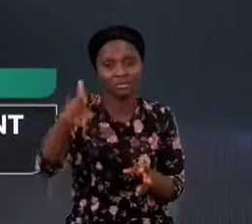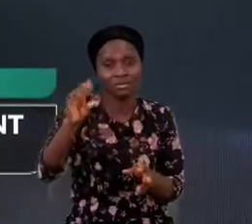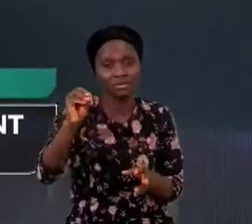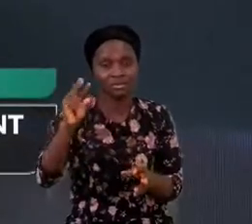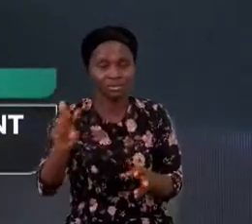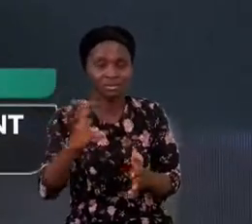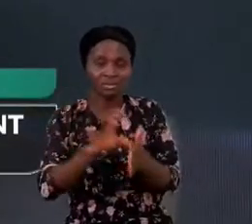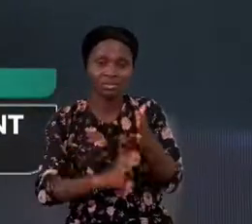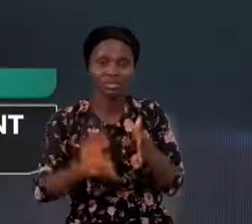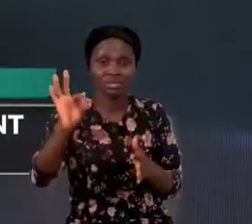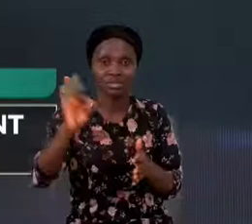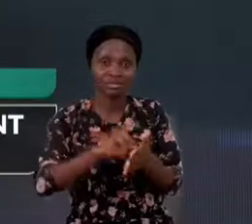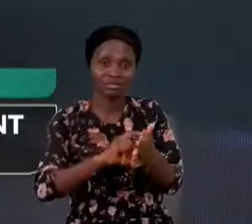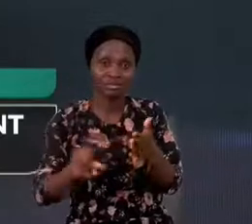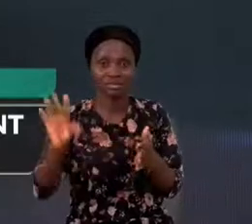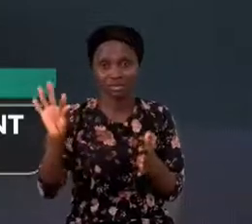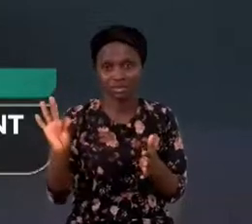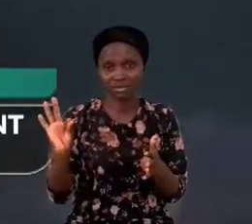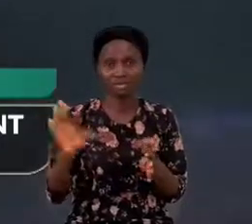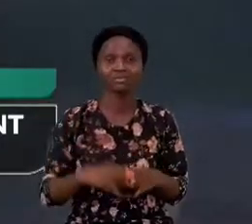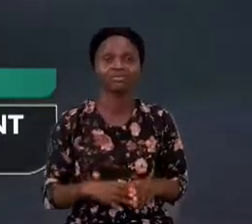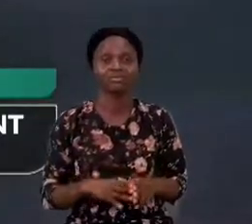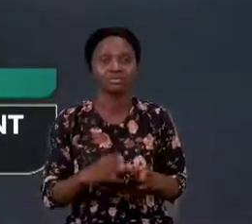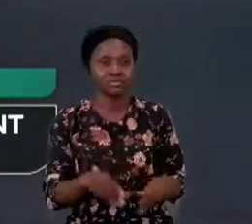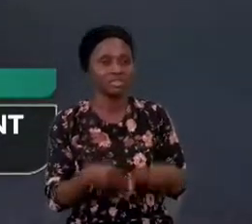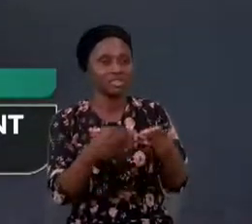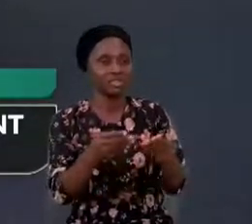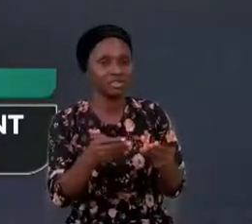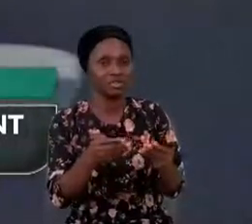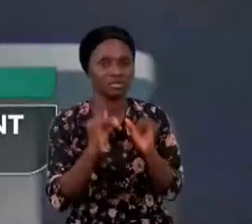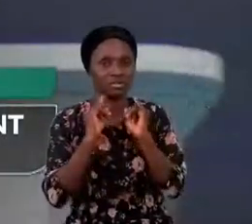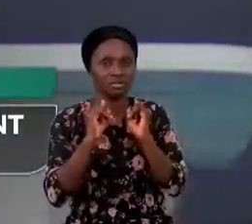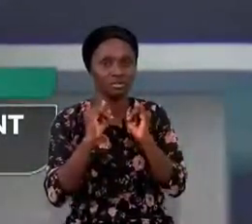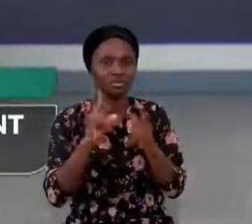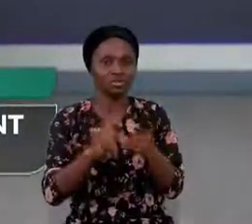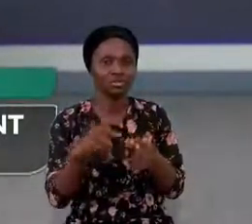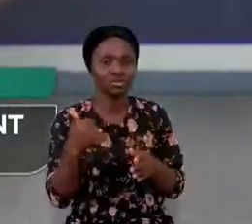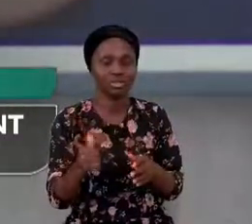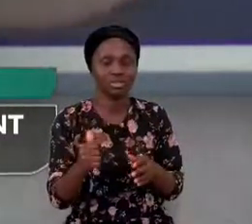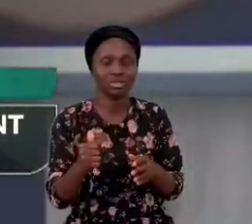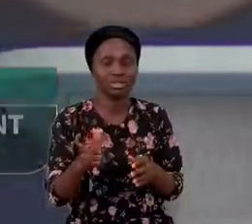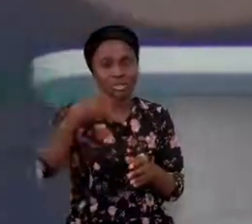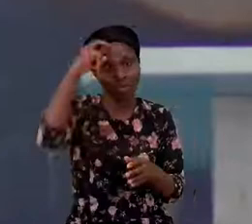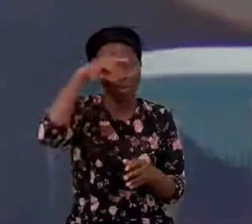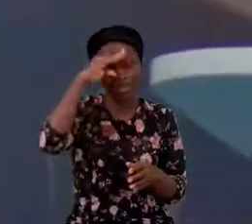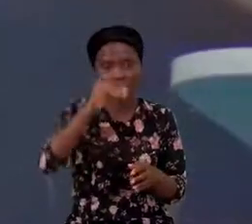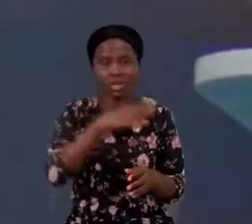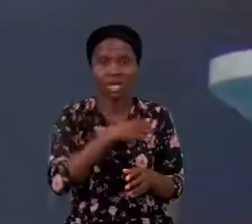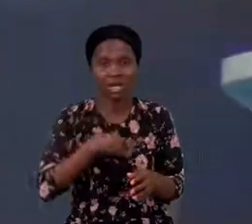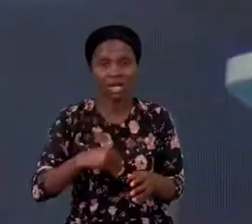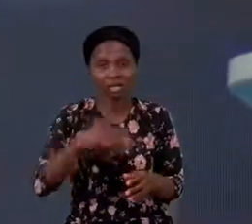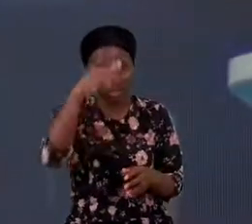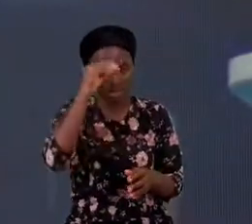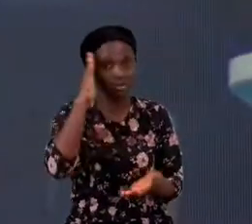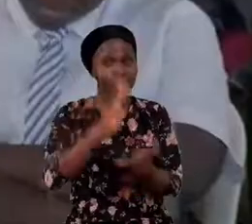Donne au sage et il deviendra plus sage. Donne au sage. Tu fais déjà